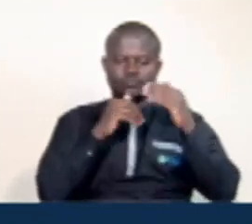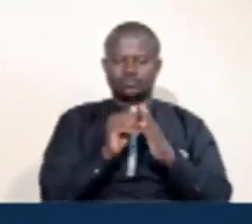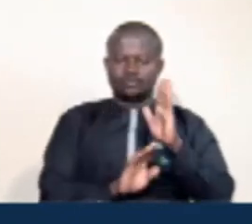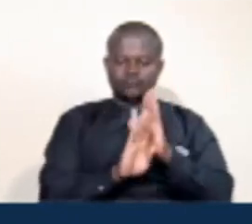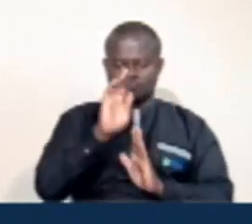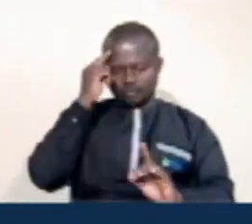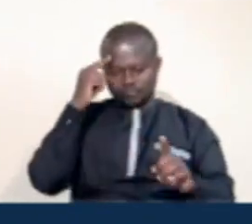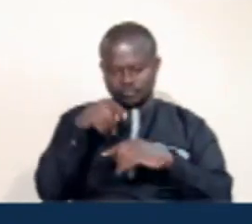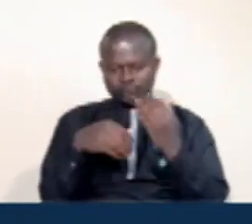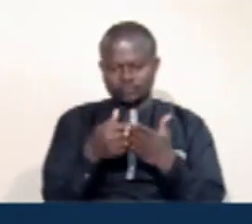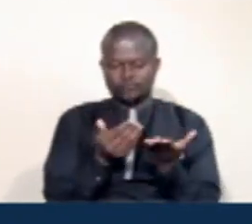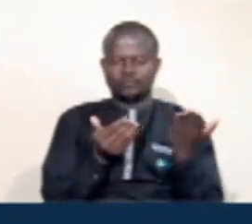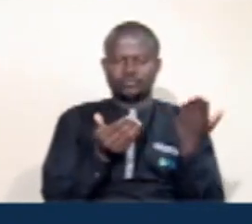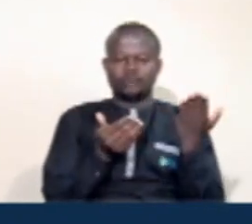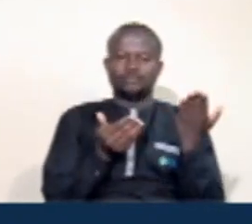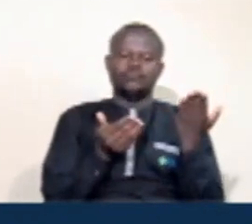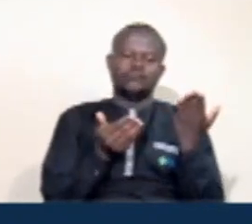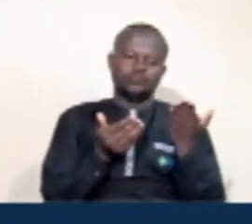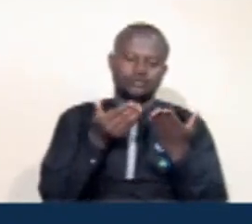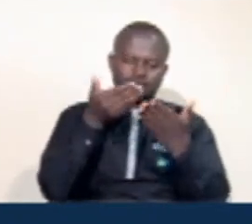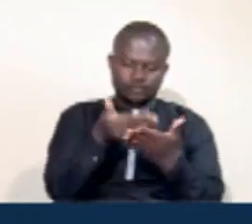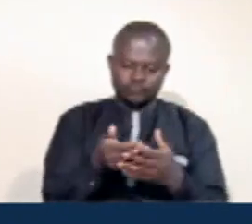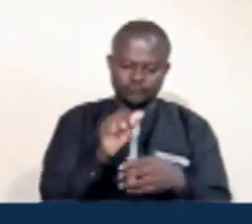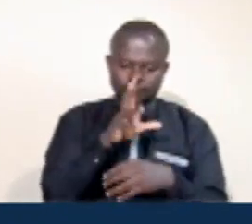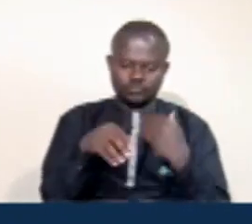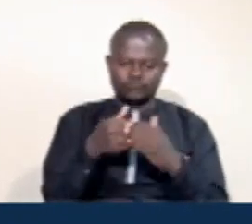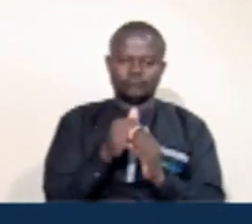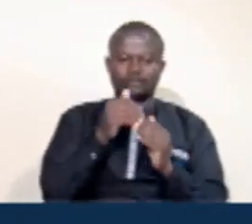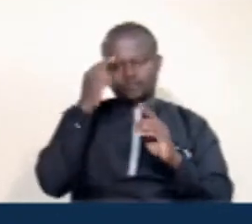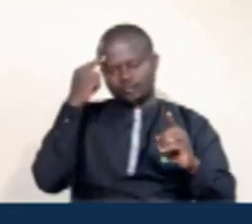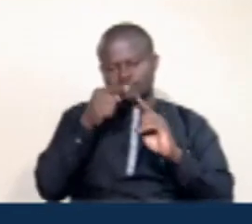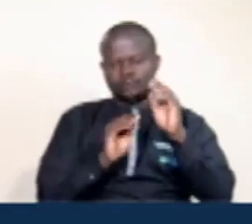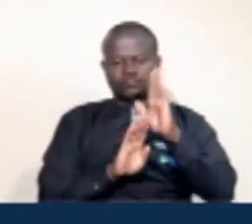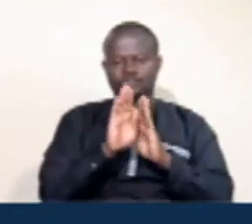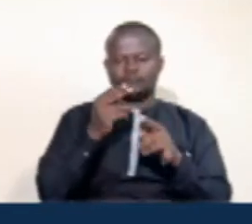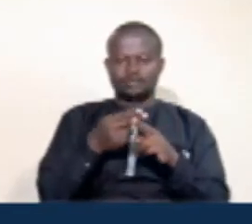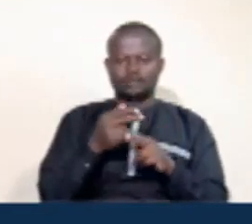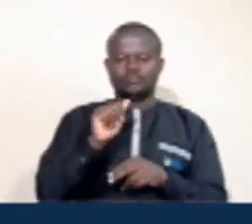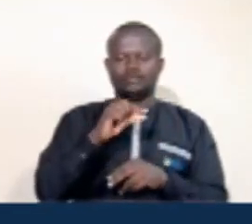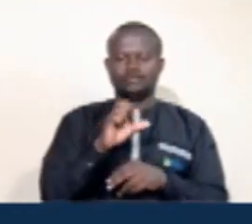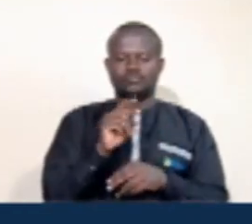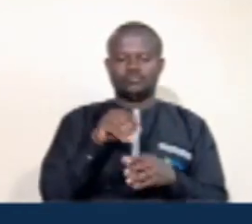imbere ingamba z'iterambere zizageza Afurika ku ntego z'iterambere zizwi nka agenda